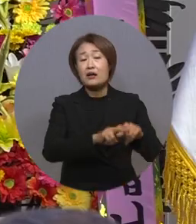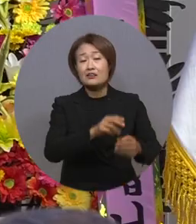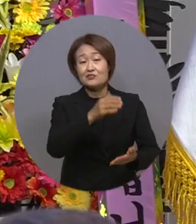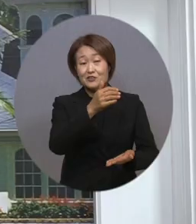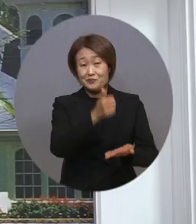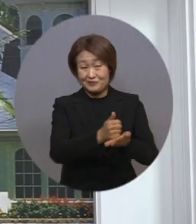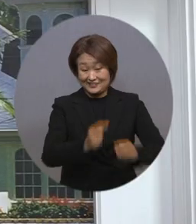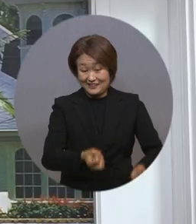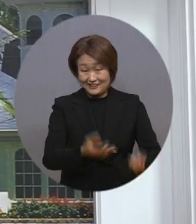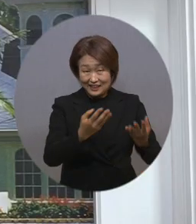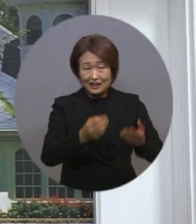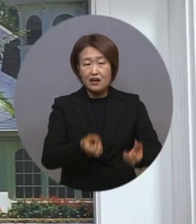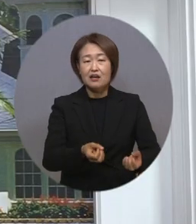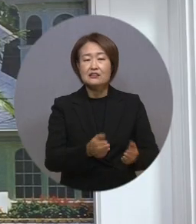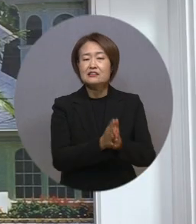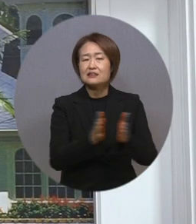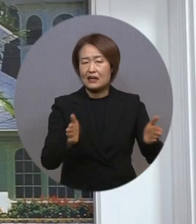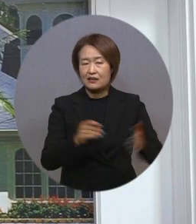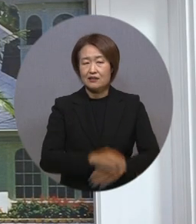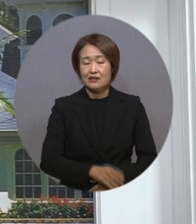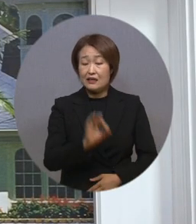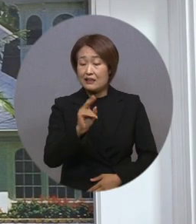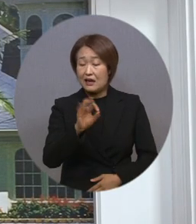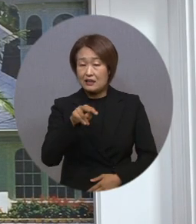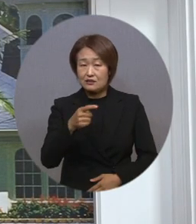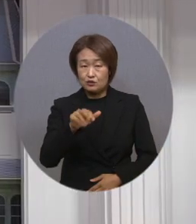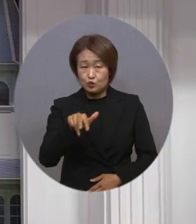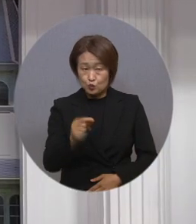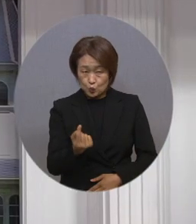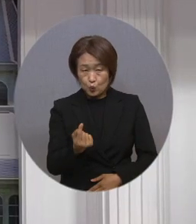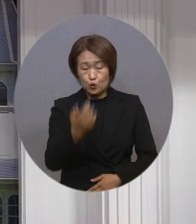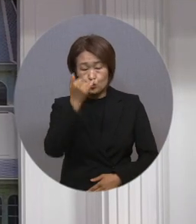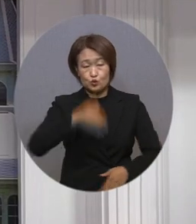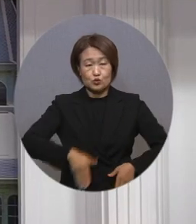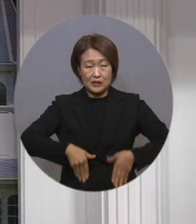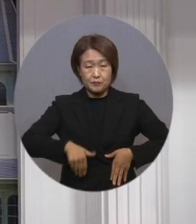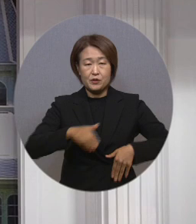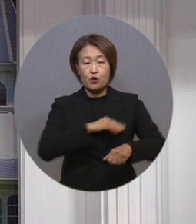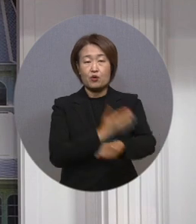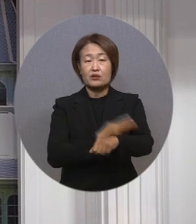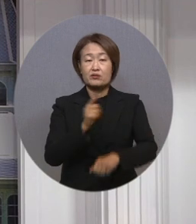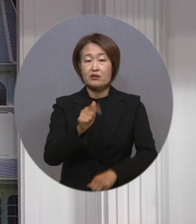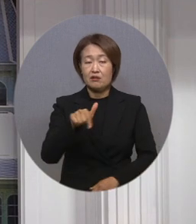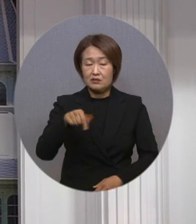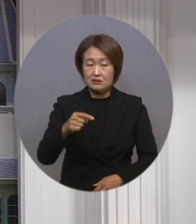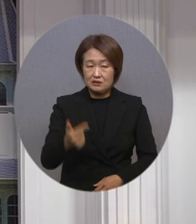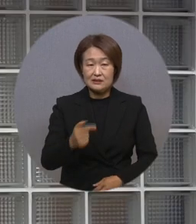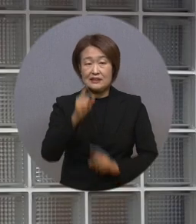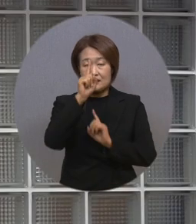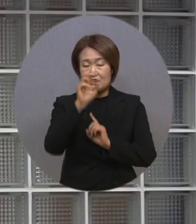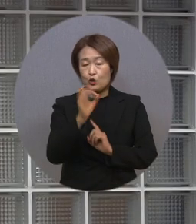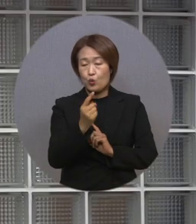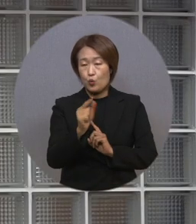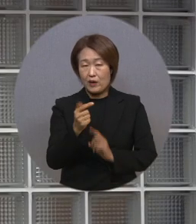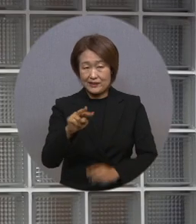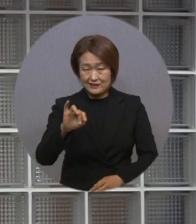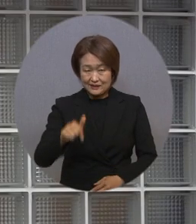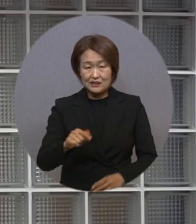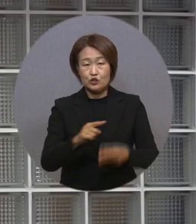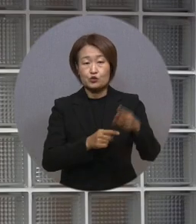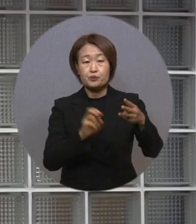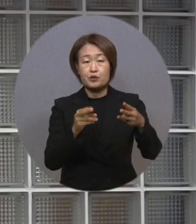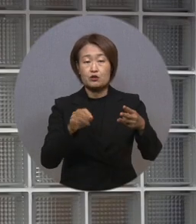개최되었습니다. 이날 취임식에는 양승조 전 충남도지사, 권덕근 서산보호관찰소장, 이완식 도의원, 윤명수